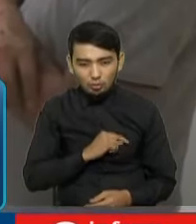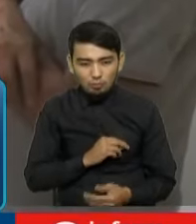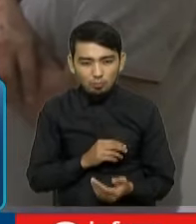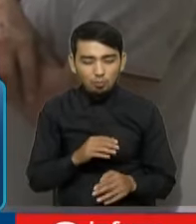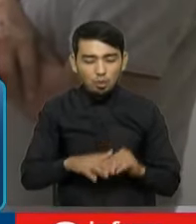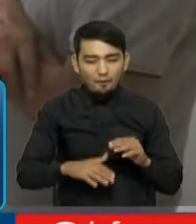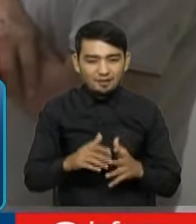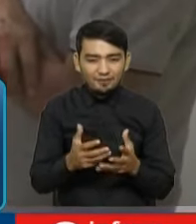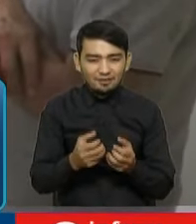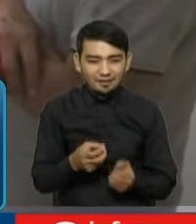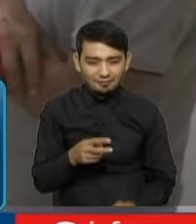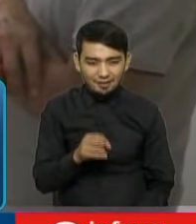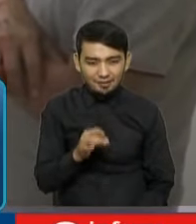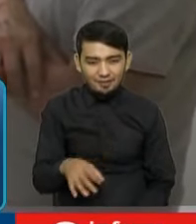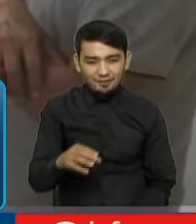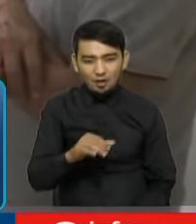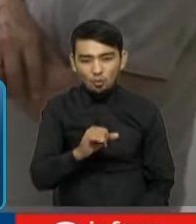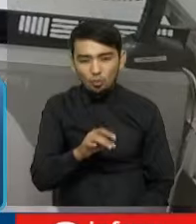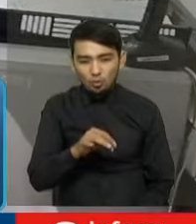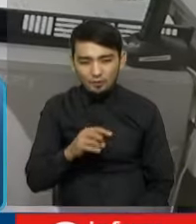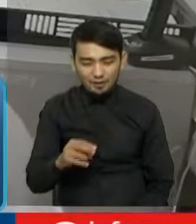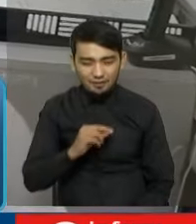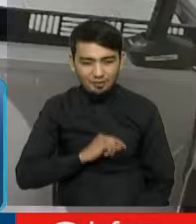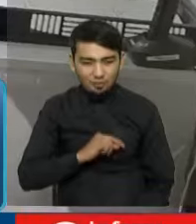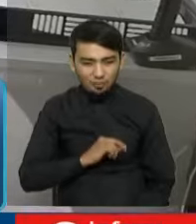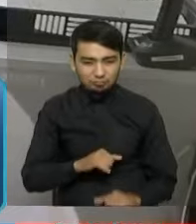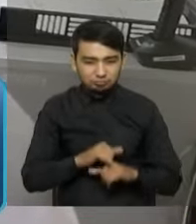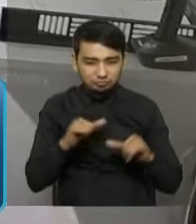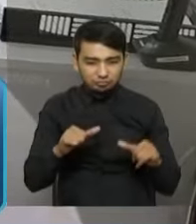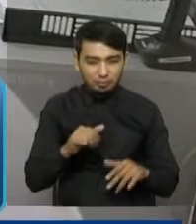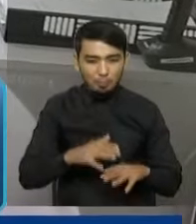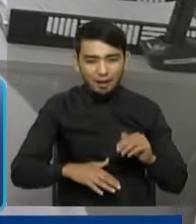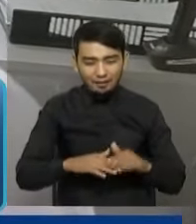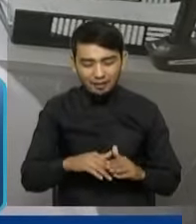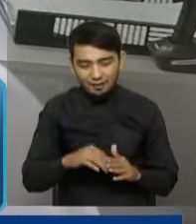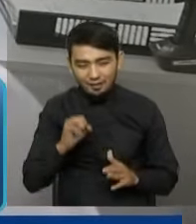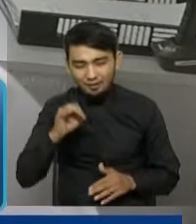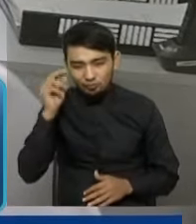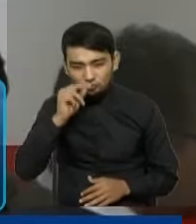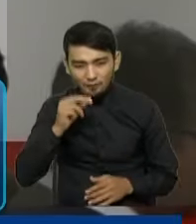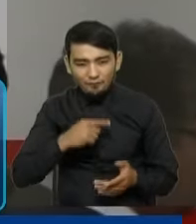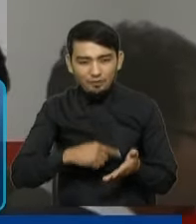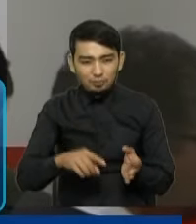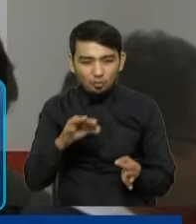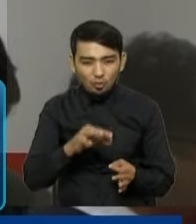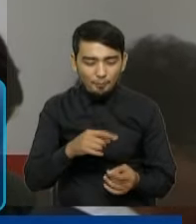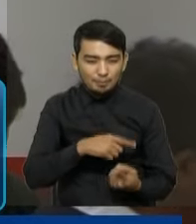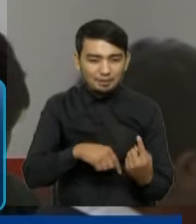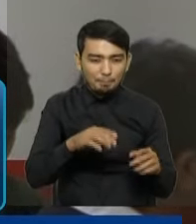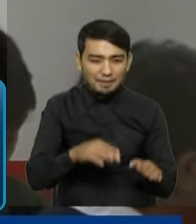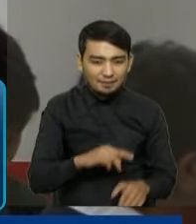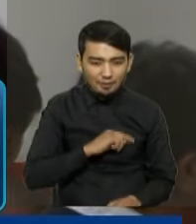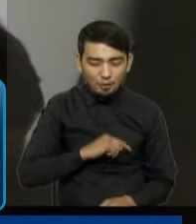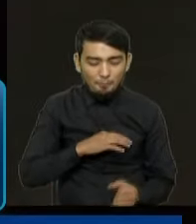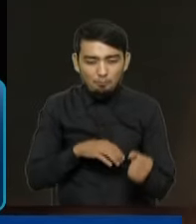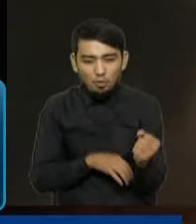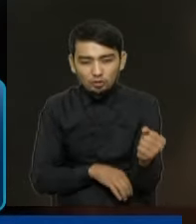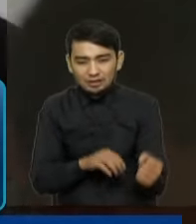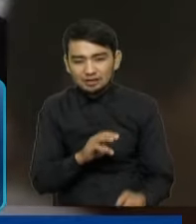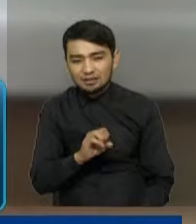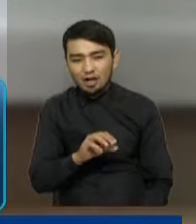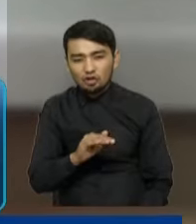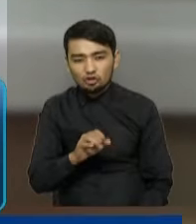Решать вопрос на всех уровнях в стране намерены, усилив практику трудоустройства выпускников на предприятиях, чтобы после стажировки можно